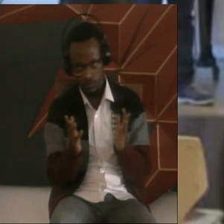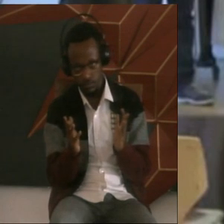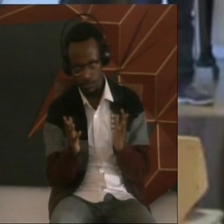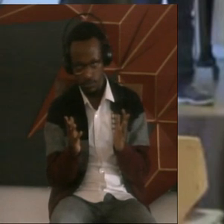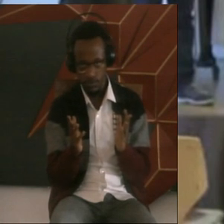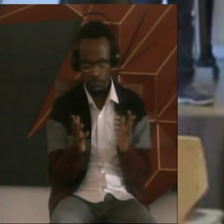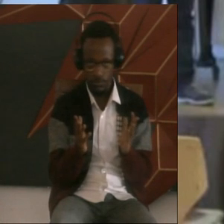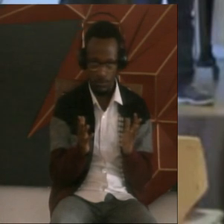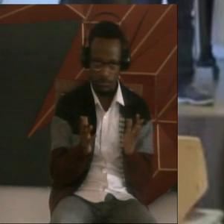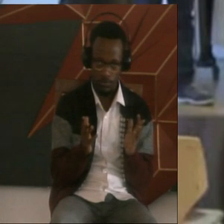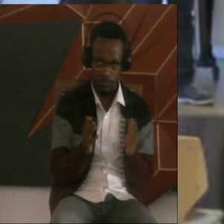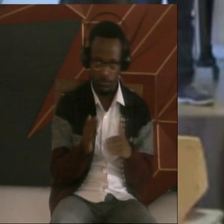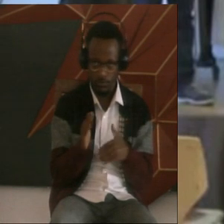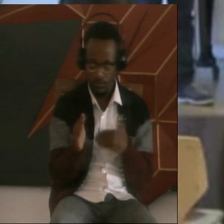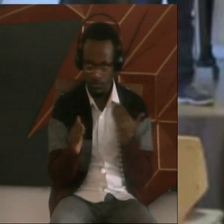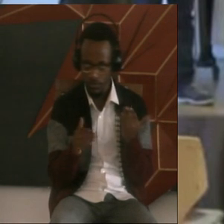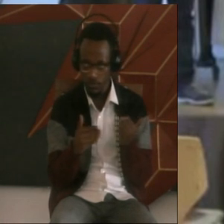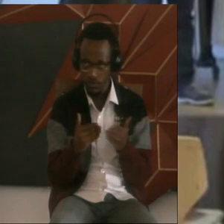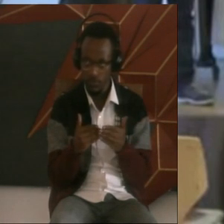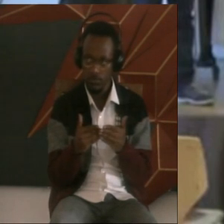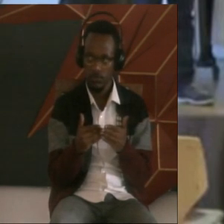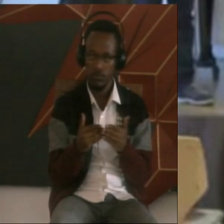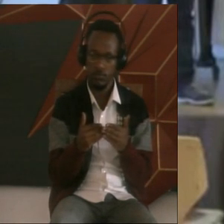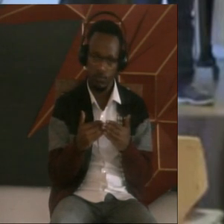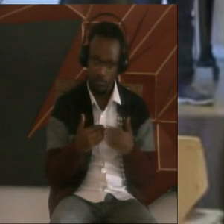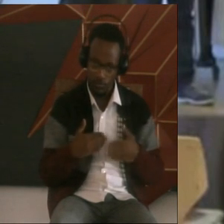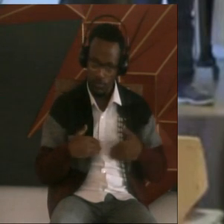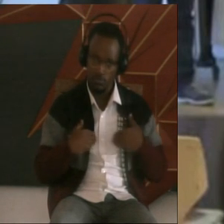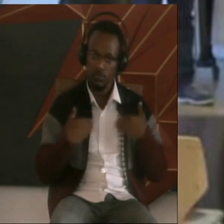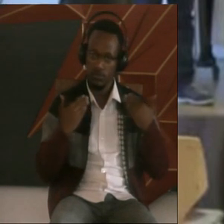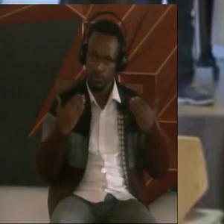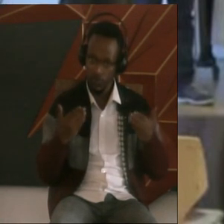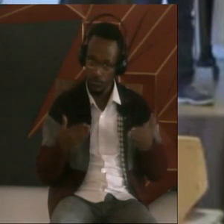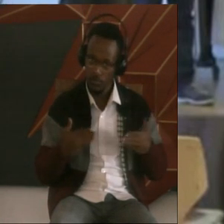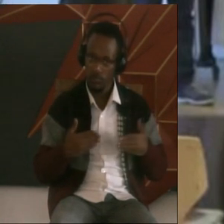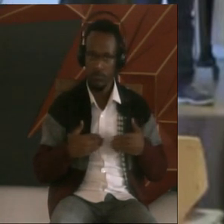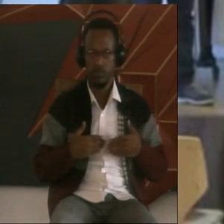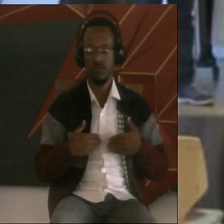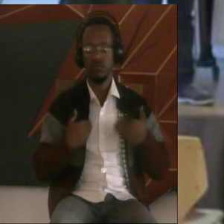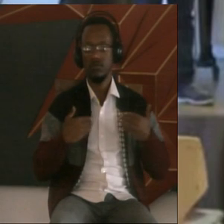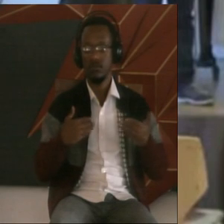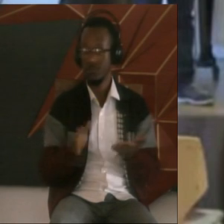Alors tous se réjouissent. Alléluia twese tunezerwe.